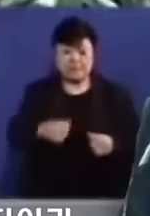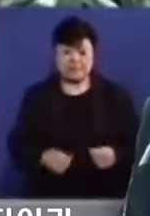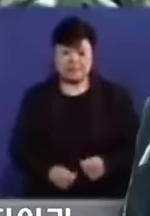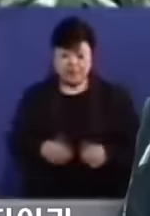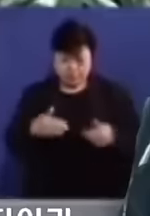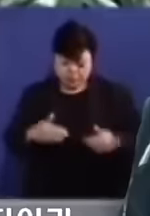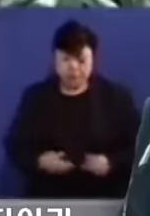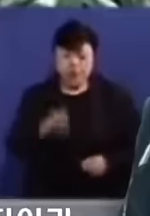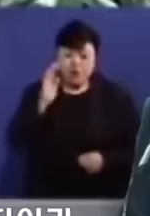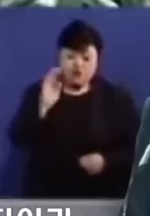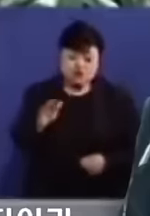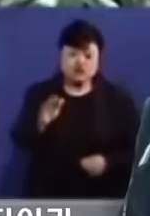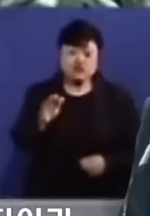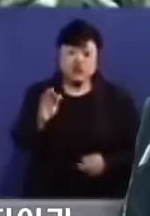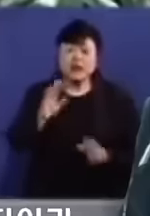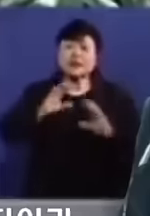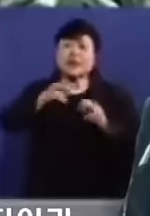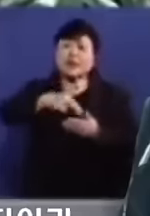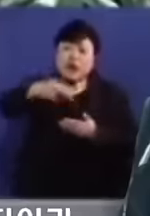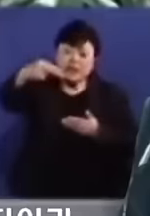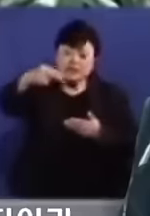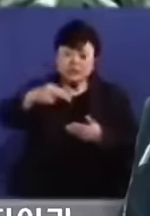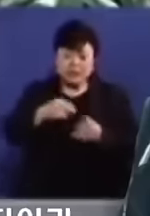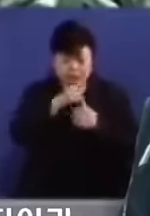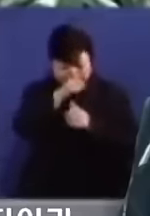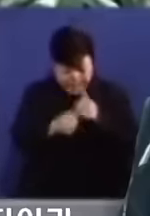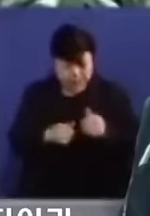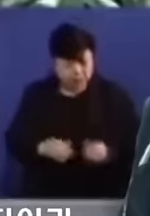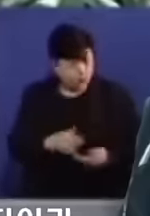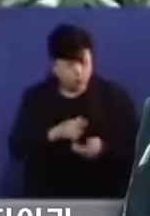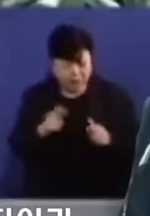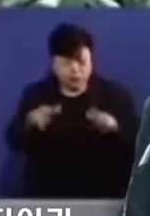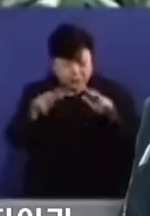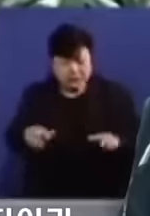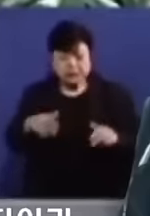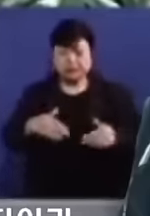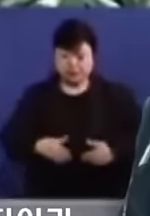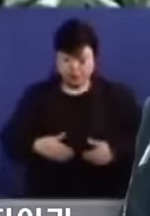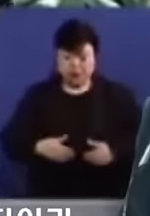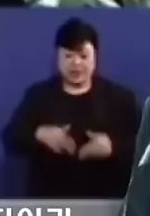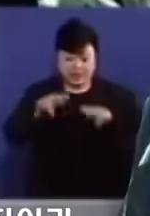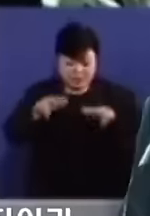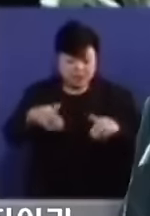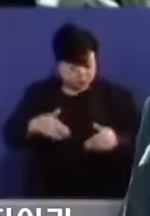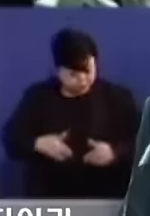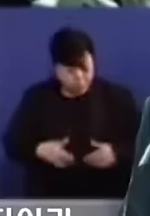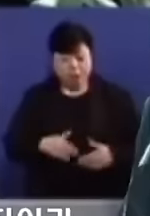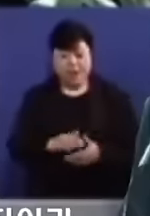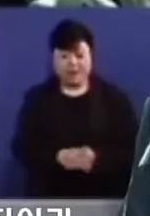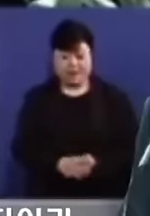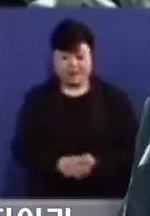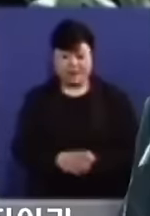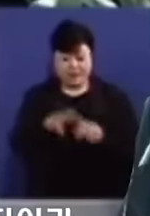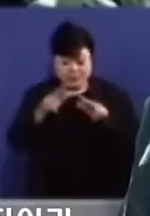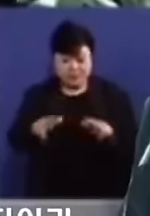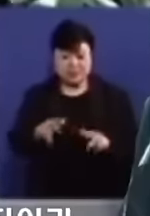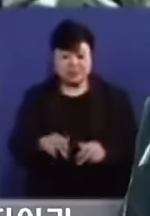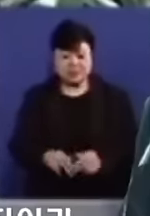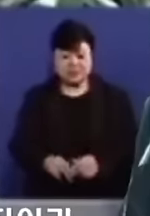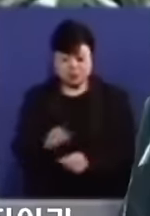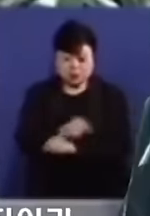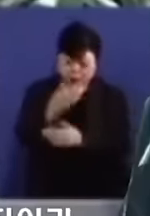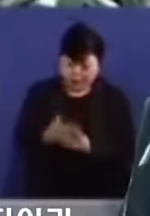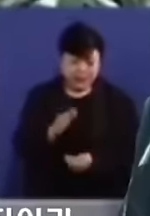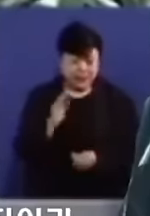훗날 천당에 올라가서 살아계신 하나님이 필요한 것이 아니었었습니다. 지금 필요하는, 지금 용서받아야